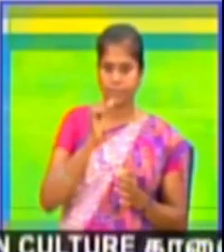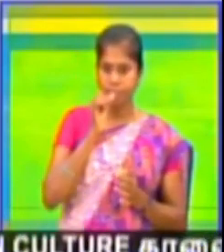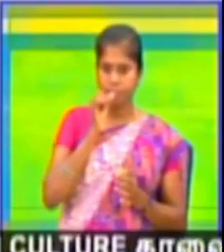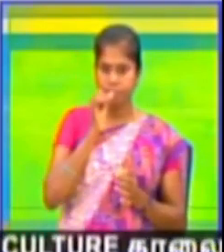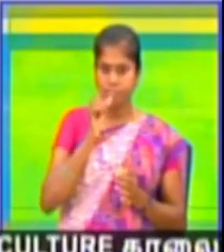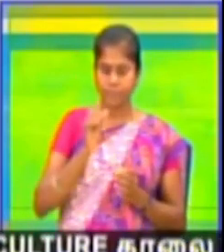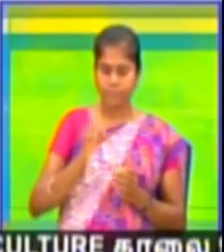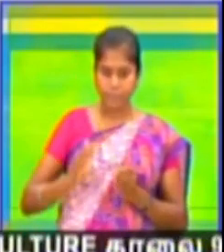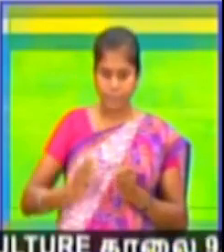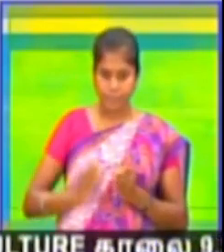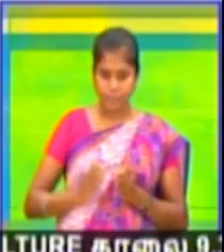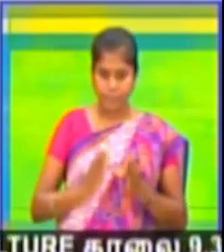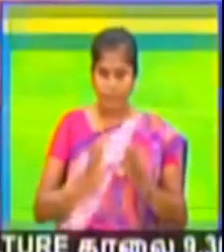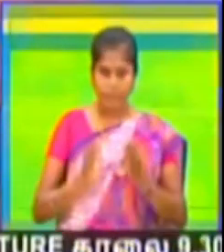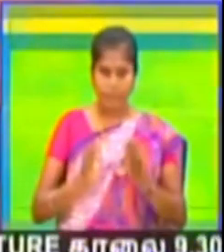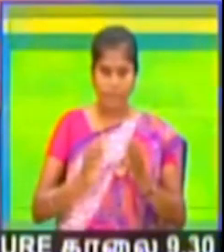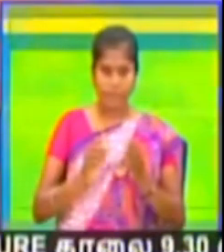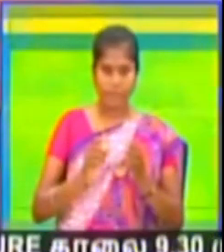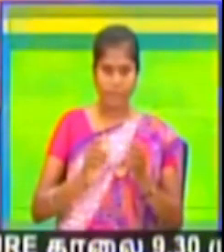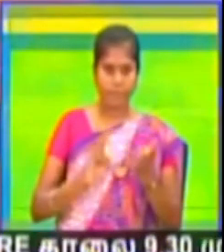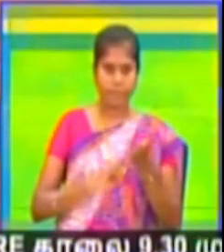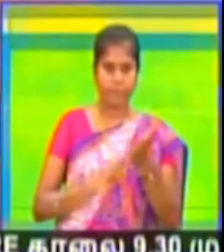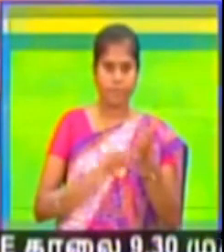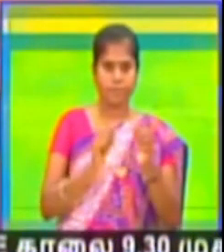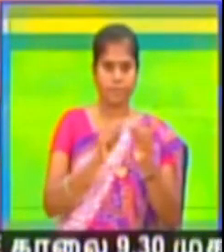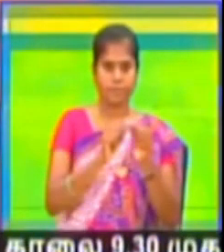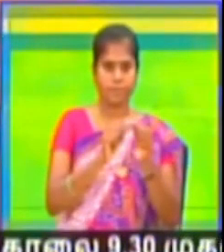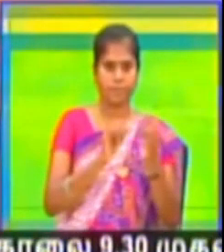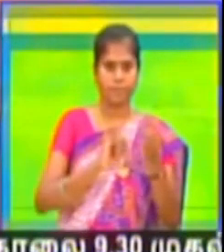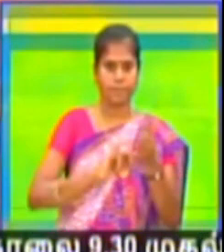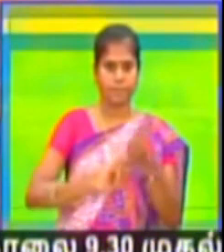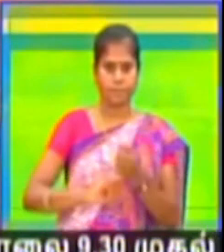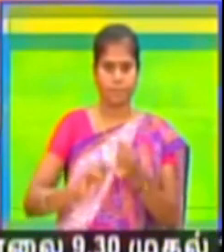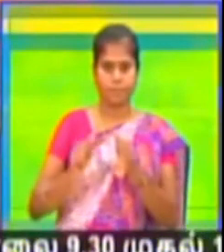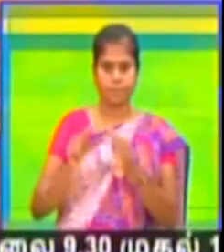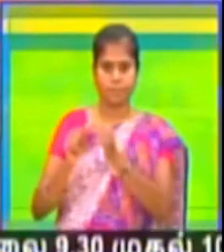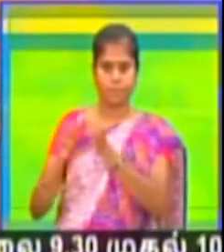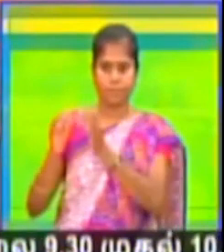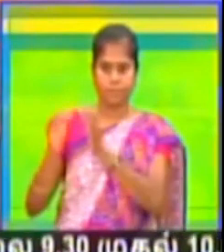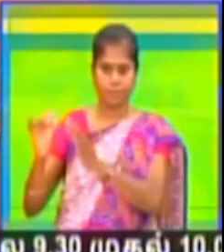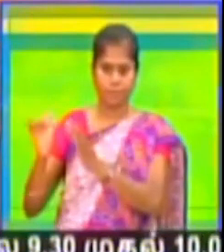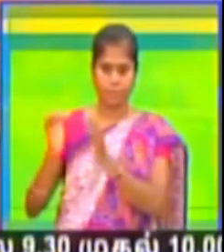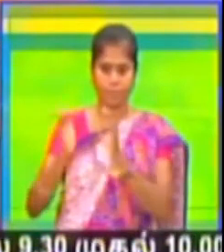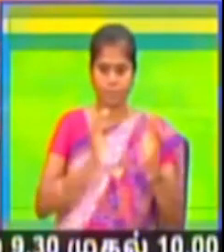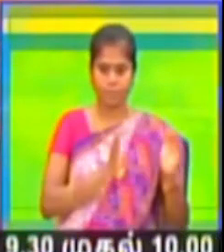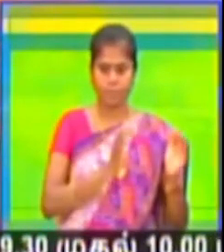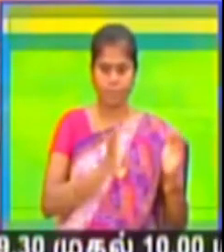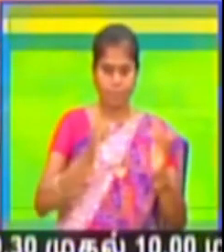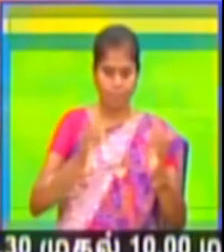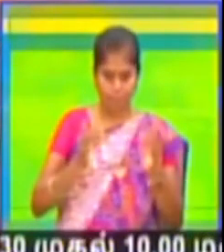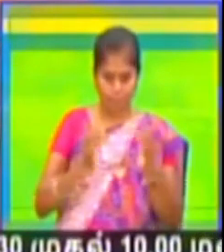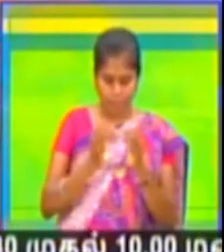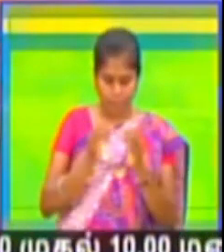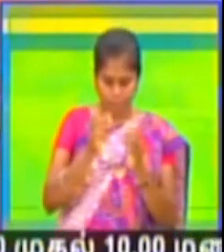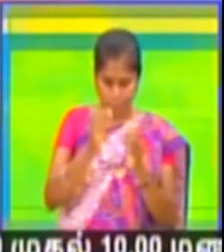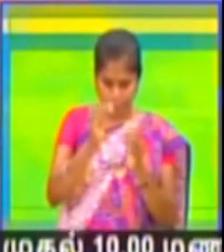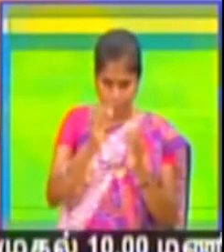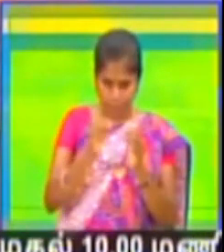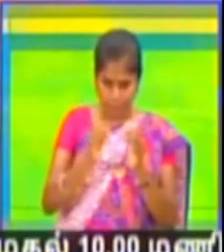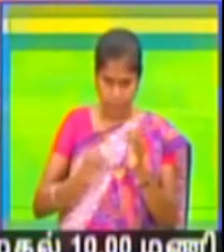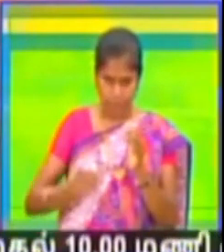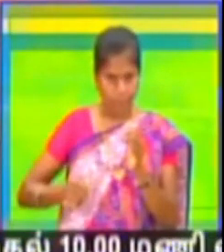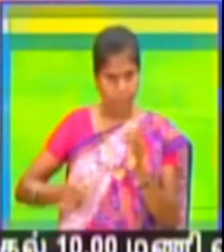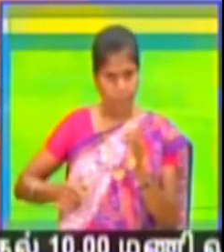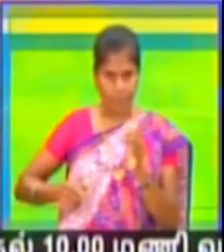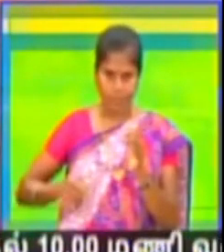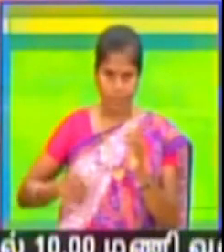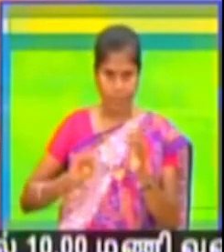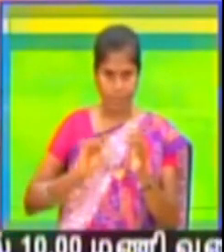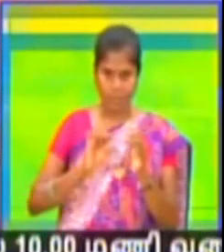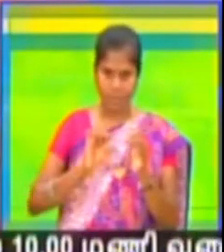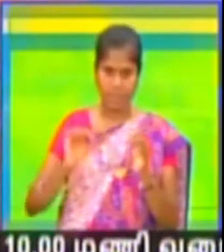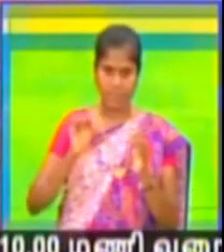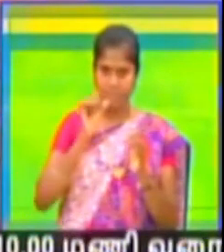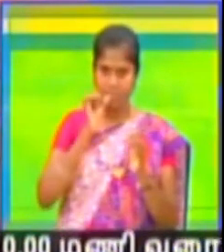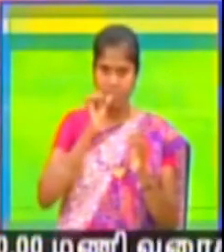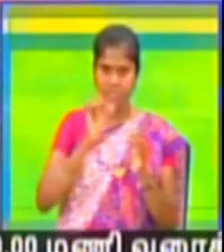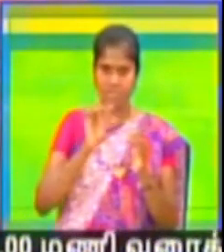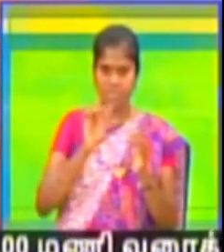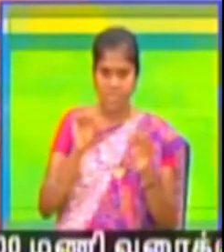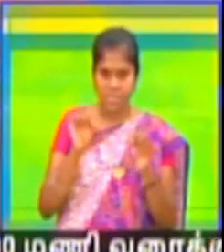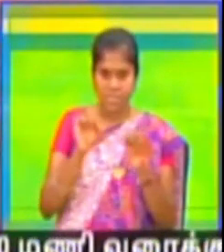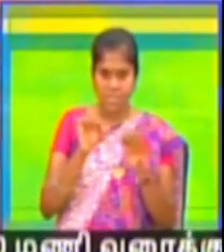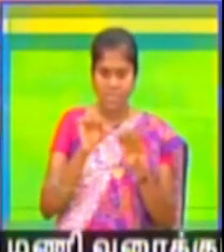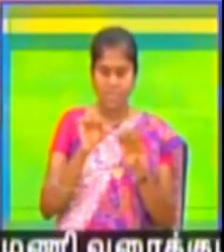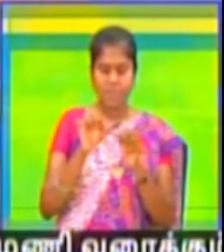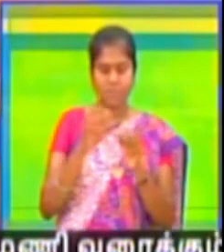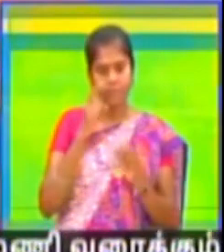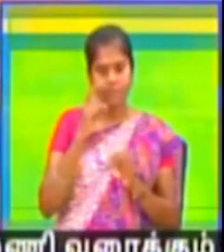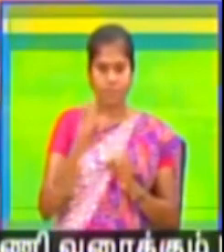பார்த்தோம்? வட அமெரிக்காவையும் தென் அமெரிக்காவையும் இணைக்கக்கூடிய சிறிய நிலப்பரப்பை தான் நம்ம நிலச்சந்தின்னு படித்தோம். அந்த